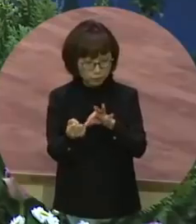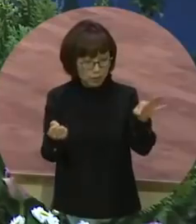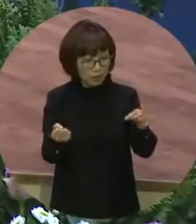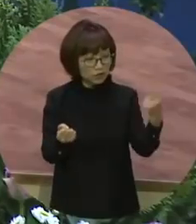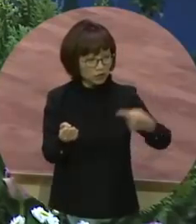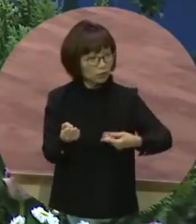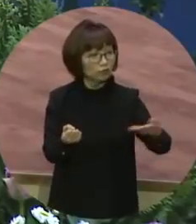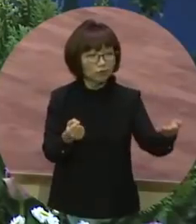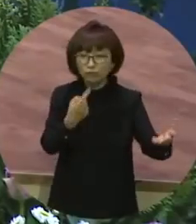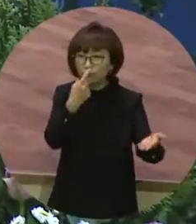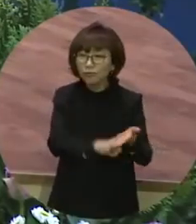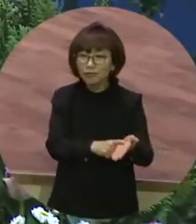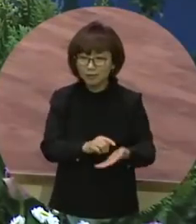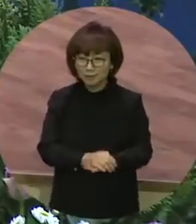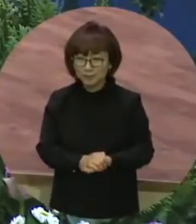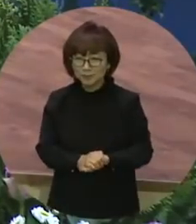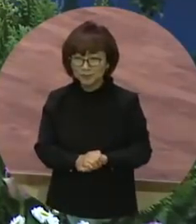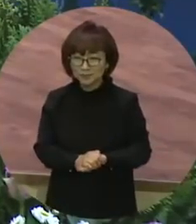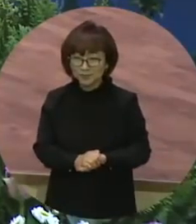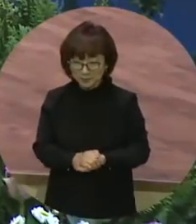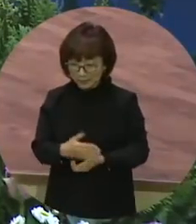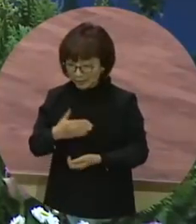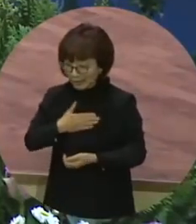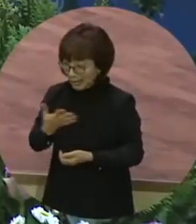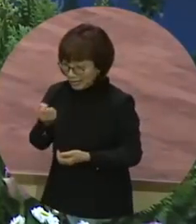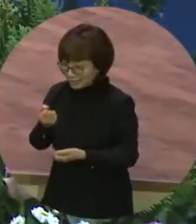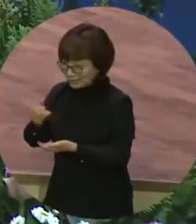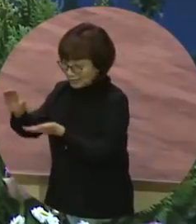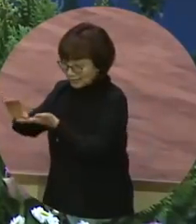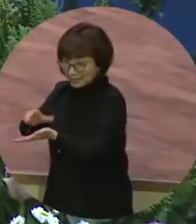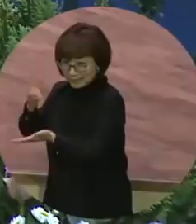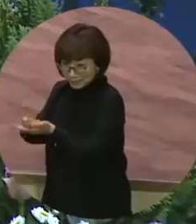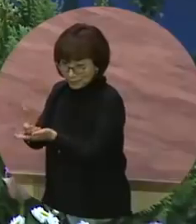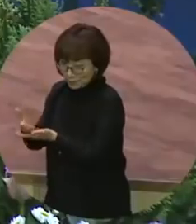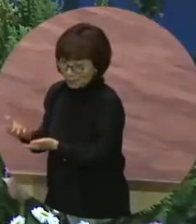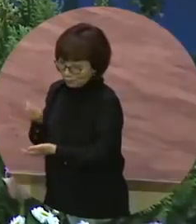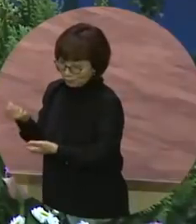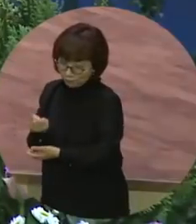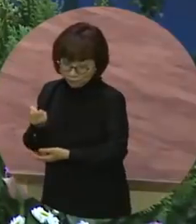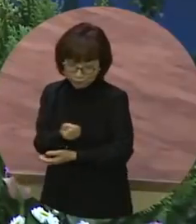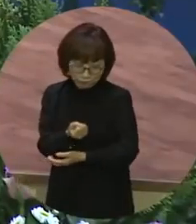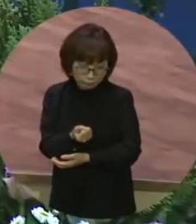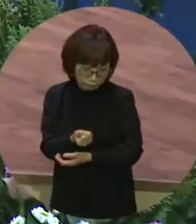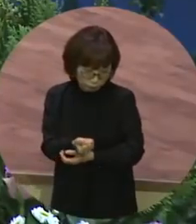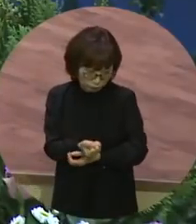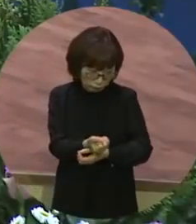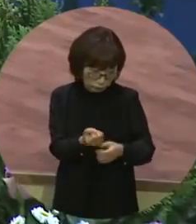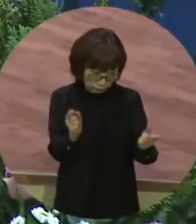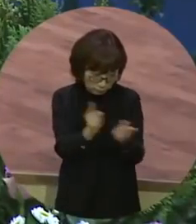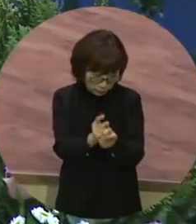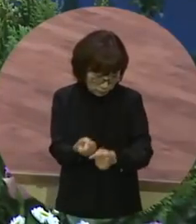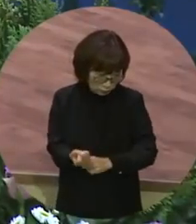내게 있는 건 내게 주는 내게 있는 그리스도를 말하는 게 그 있느냐고요.